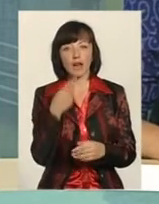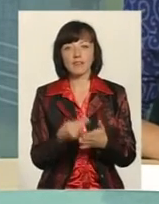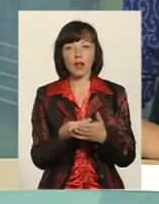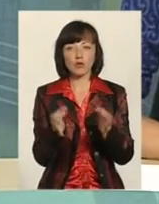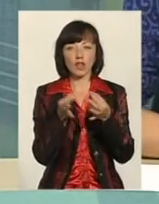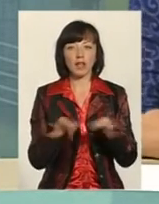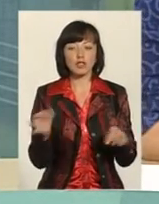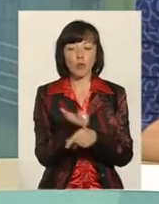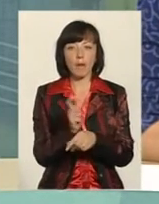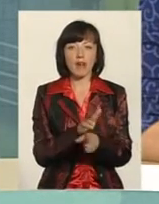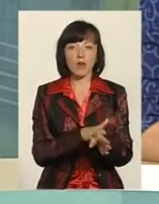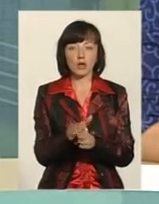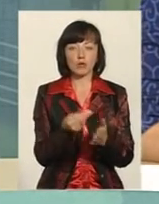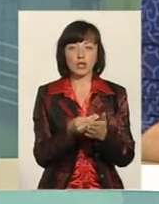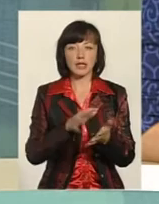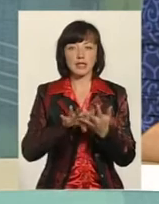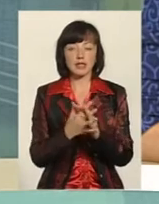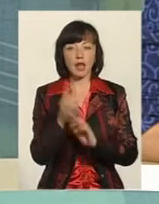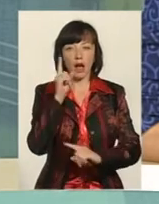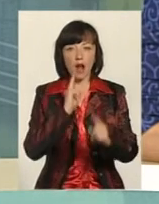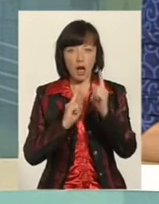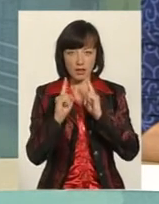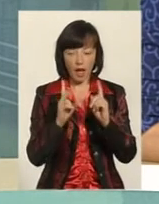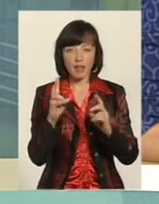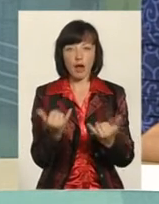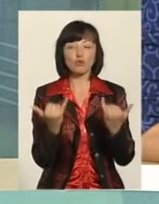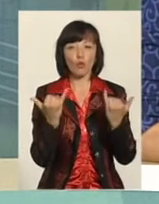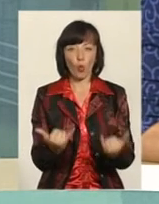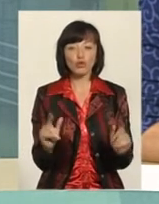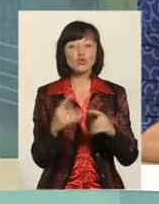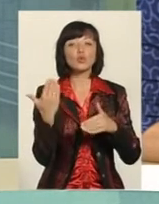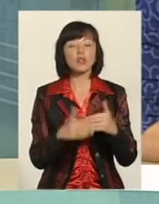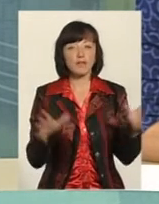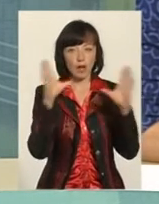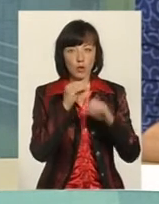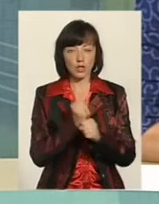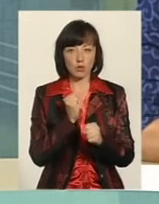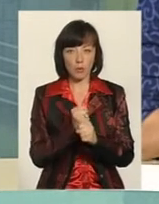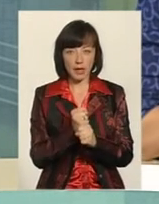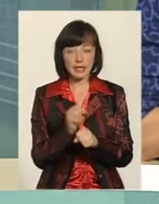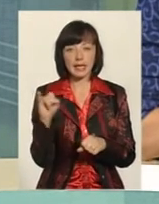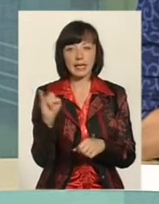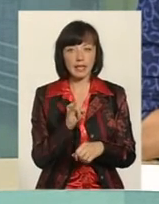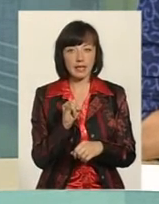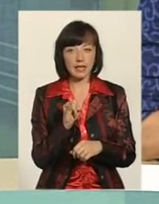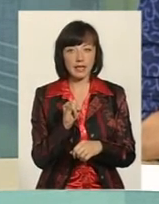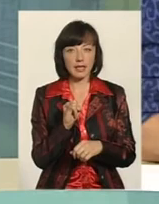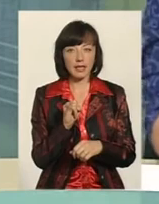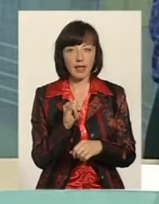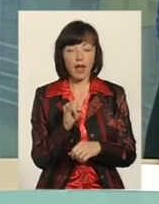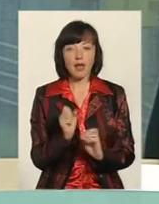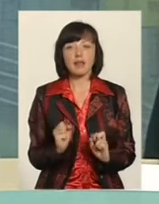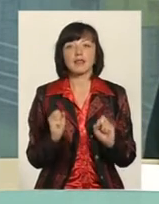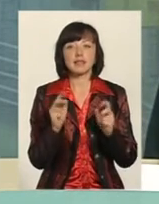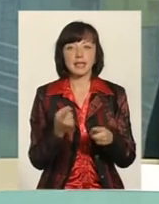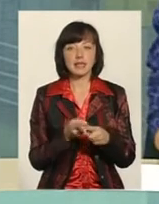незалежність і перевиконання бюджетів сільських рад на сьогодні, що вже вдалося зробити? І наскільки